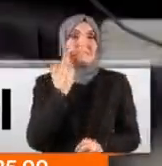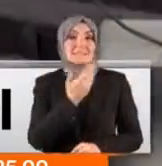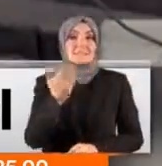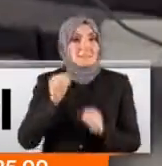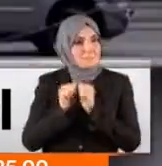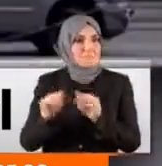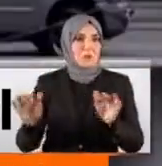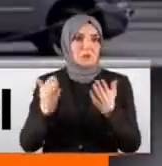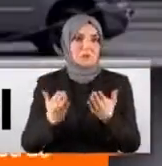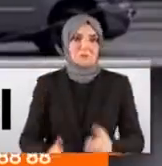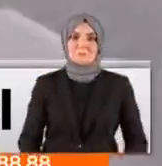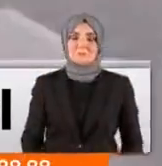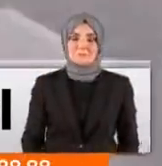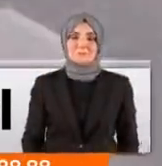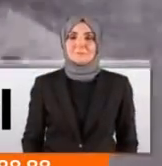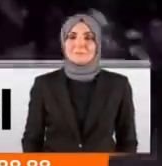bu